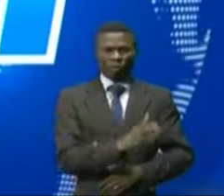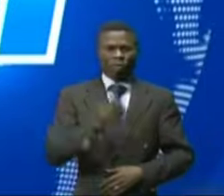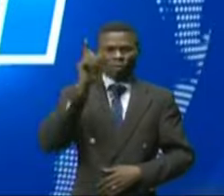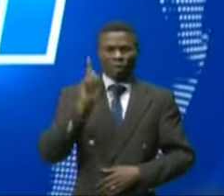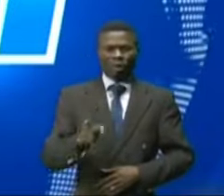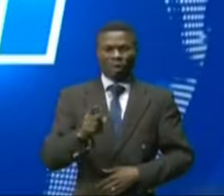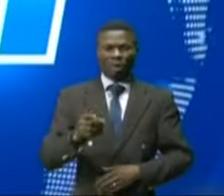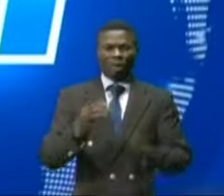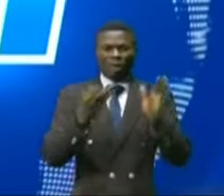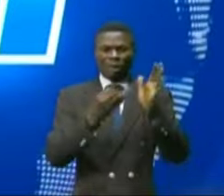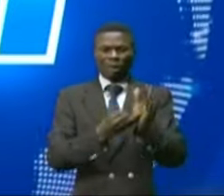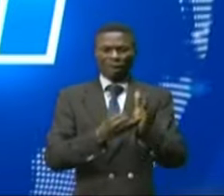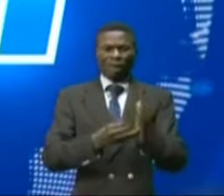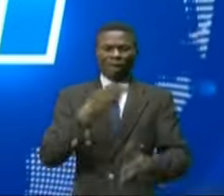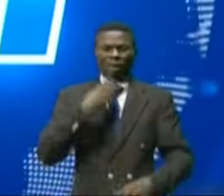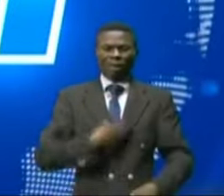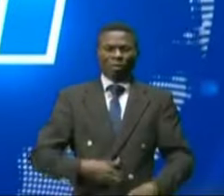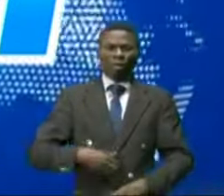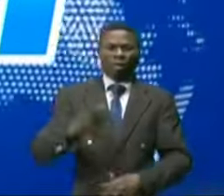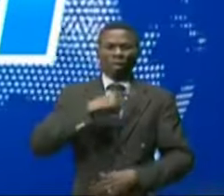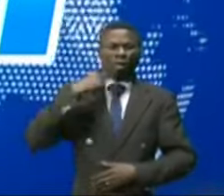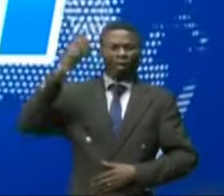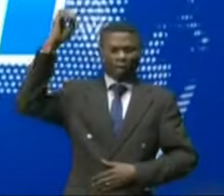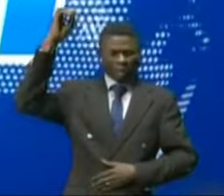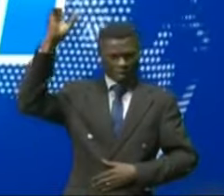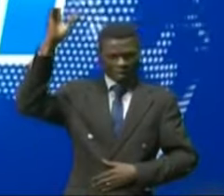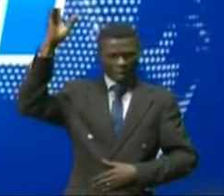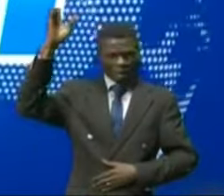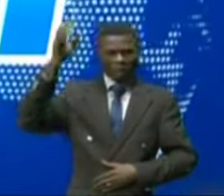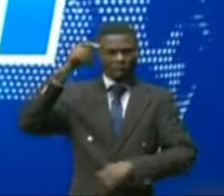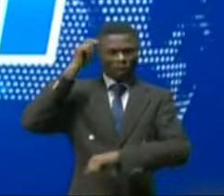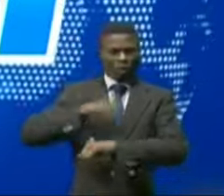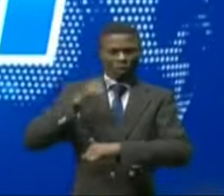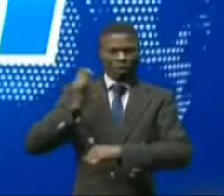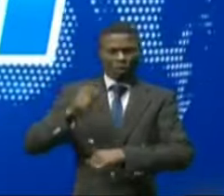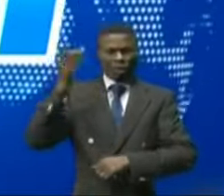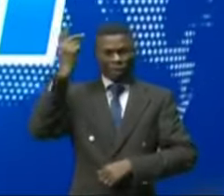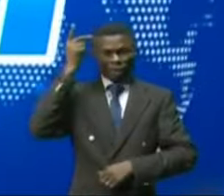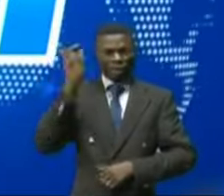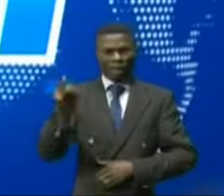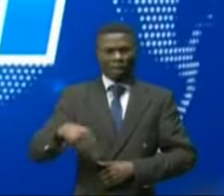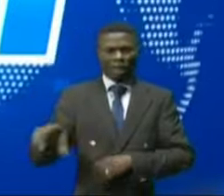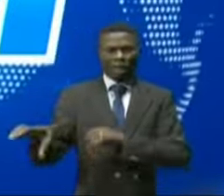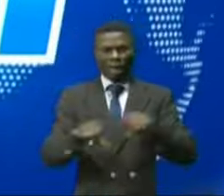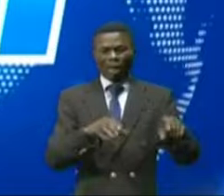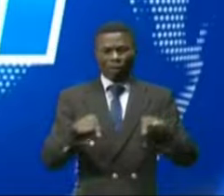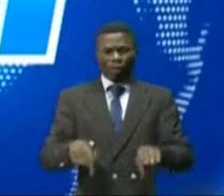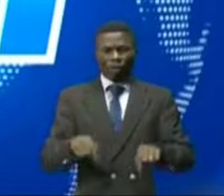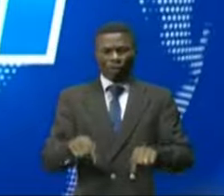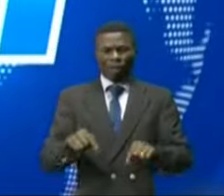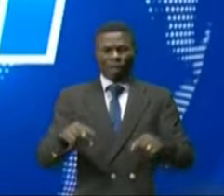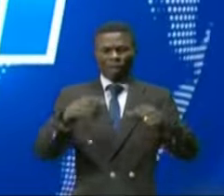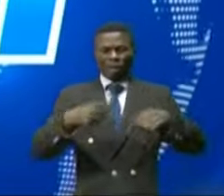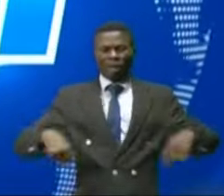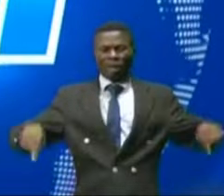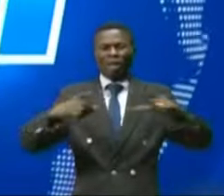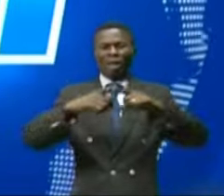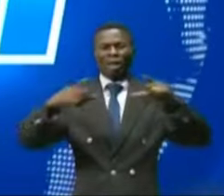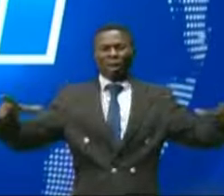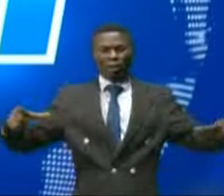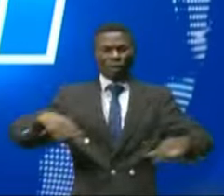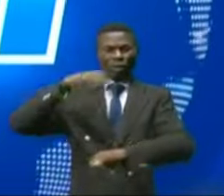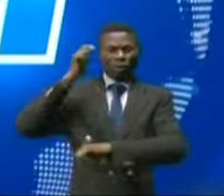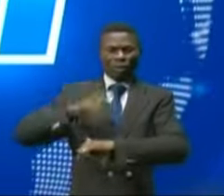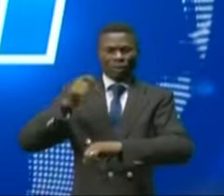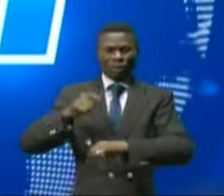107 magistrats ont prêté serment au tribunal des grandes instances de Kinshasa Gombe. La cérémonie a eu lieu dans la grande salle d'audience de la